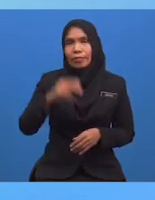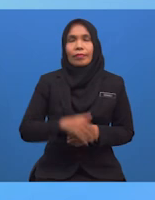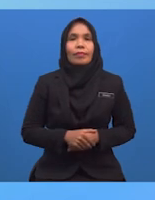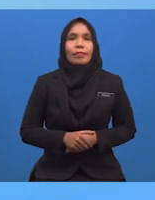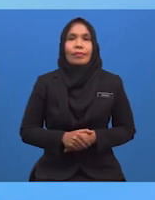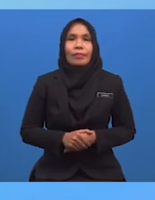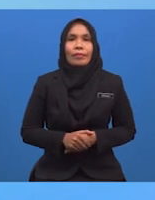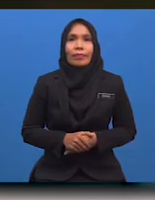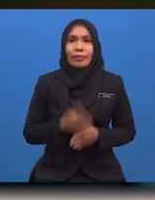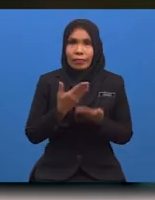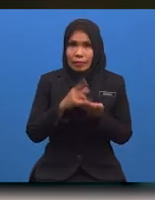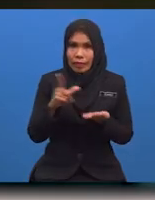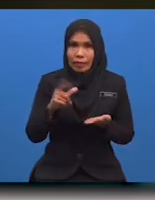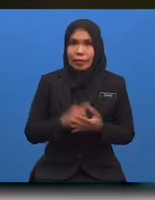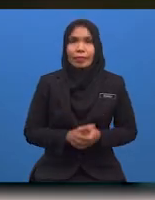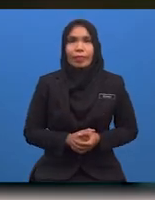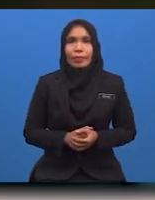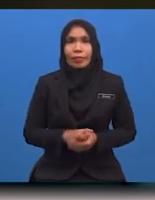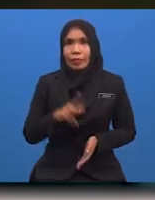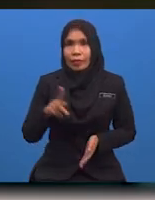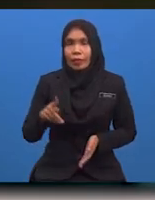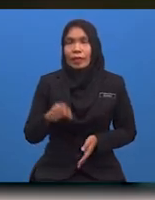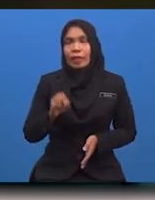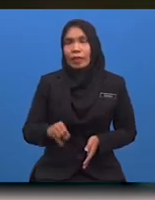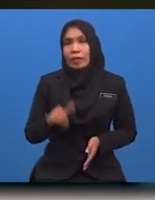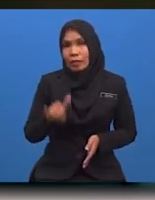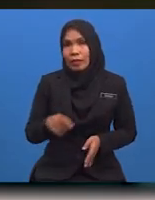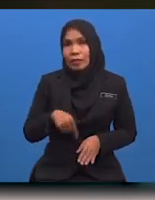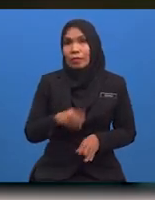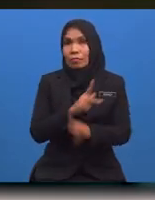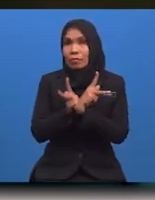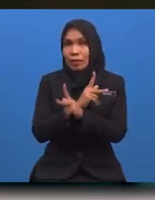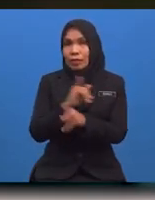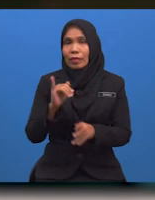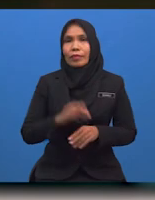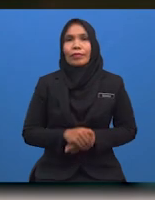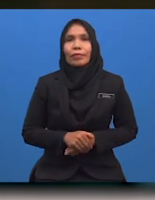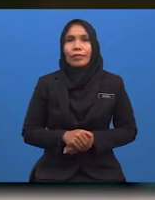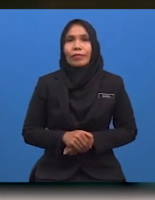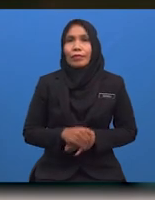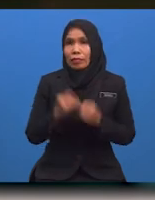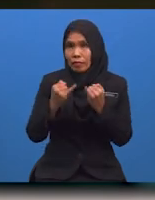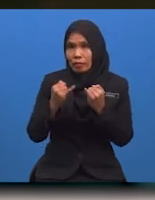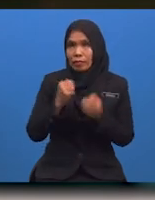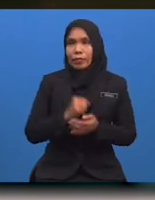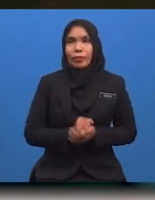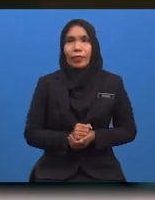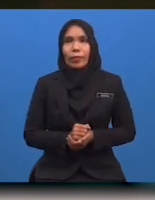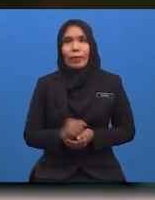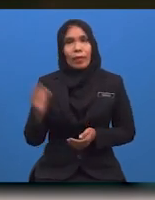kerajaan. Baiklah, pelajar-pelajar yang dikasihi, kita sudah berada di akhir